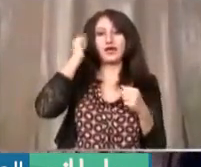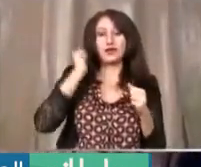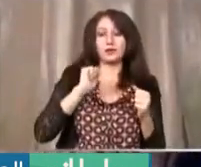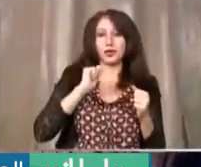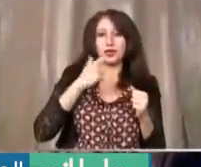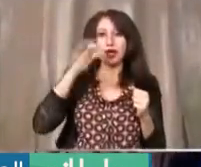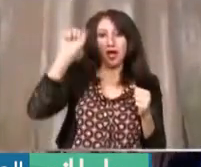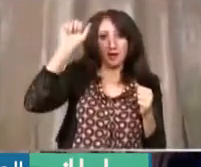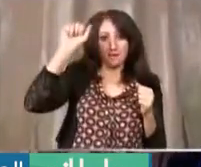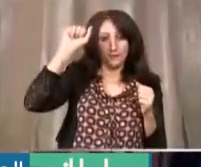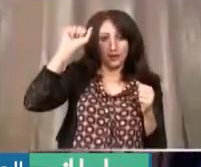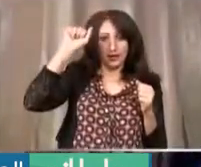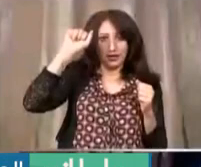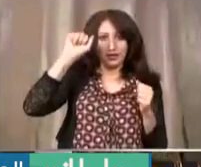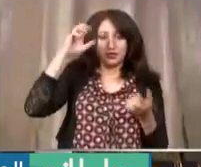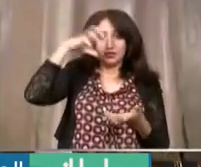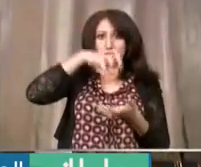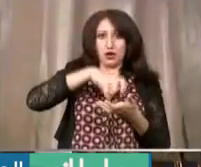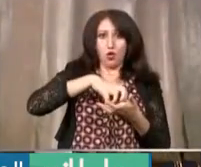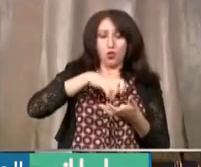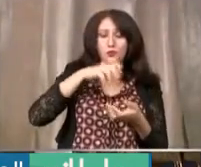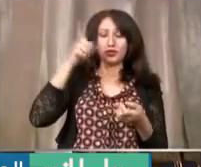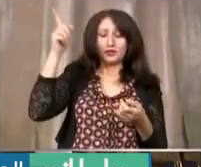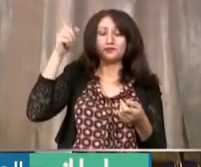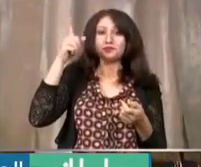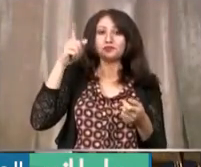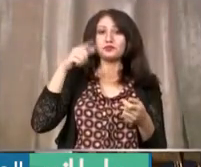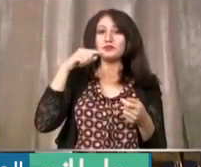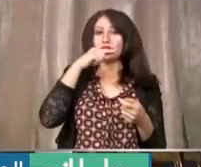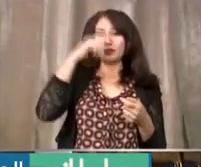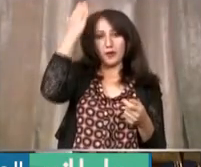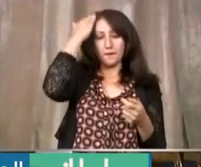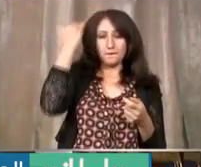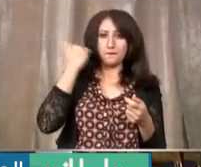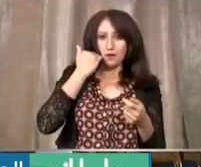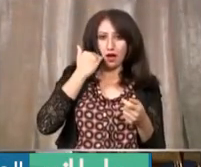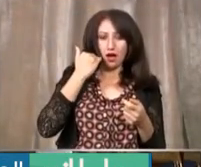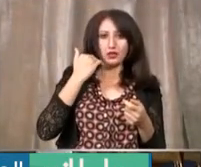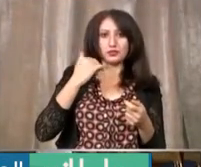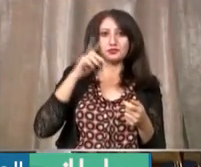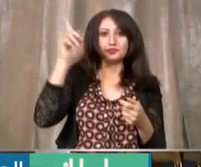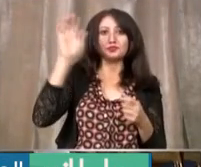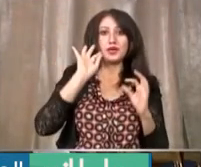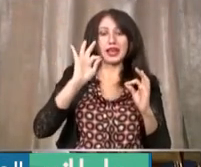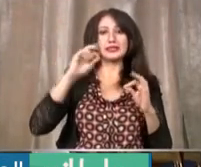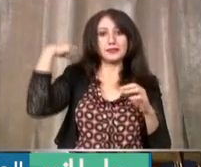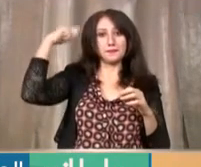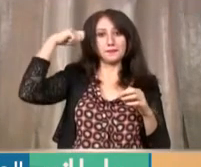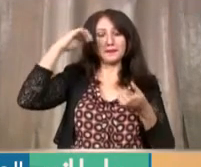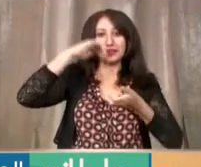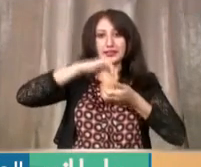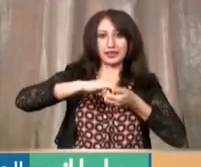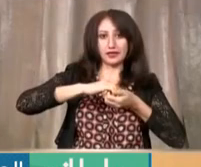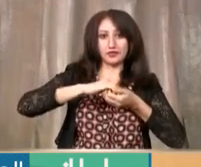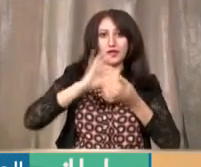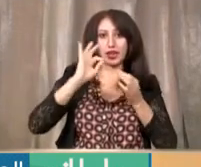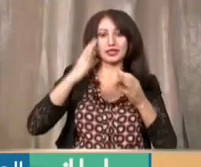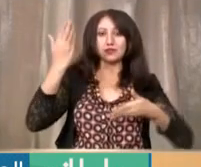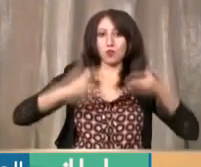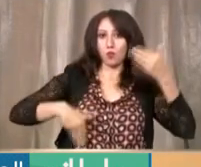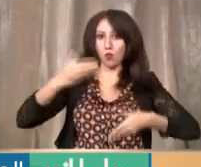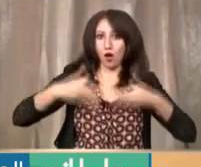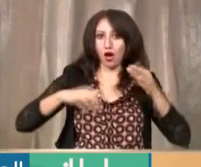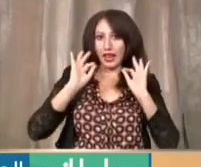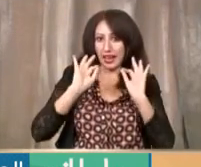الاعاقه برض بيمد هنا بالمعلومات مع وزاره التضامن الاجتماعي عشان نقدر نوصل لذوي الاعاقه